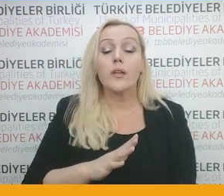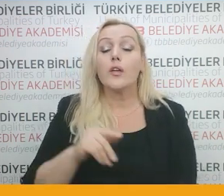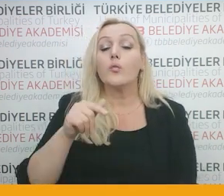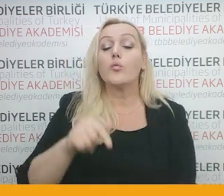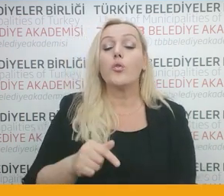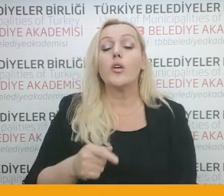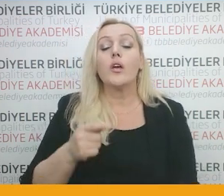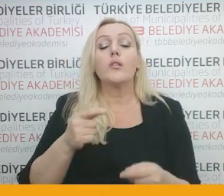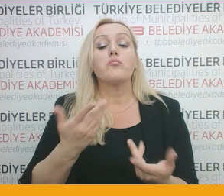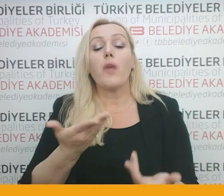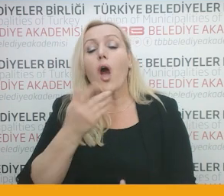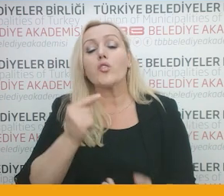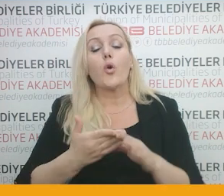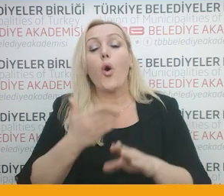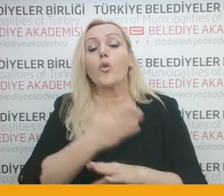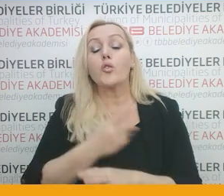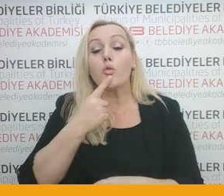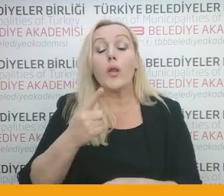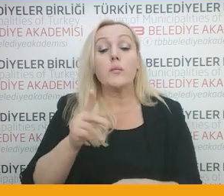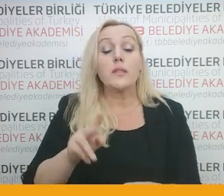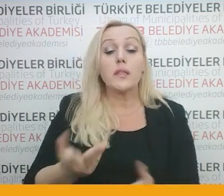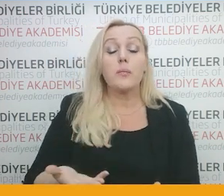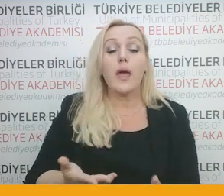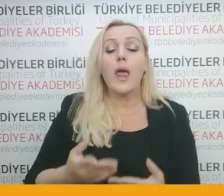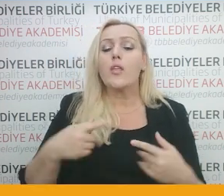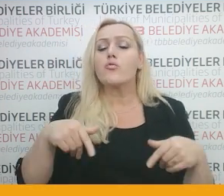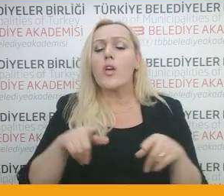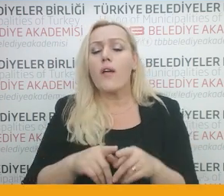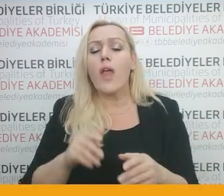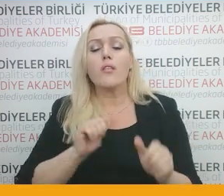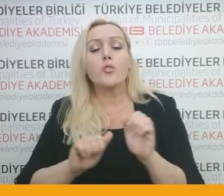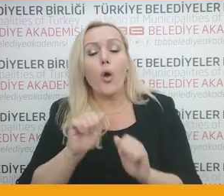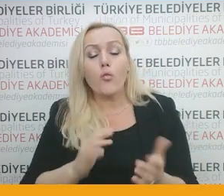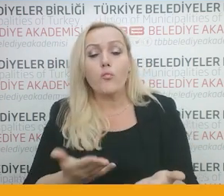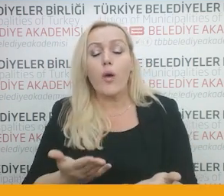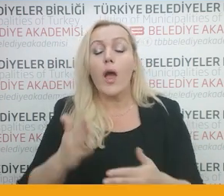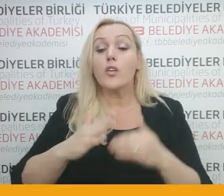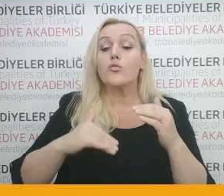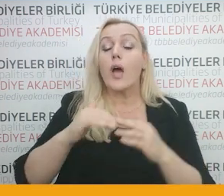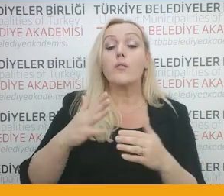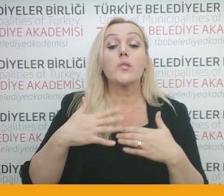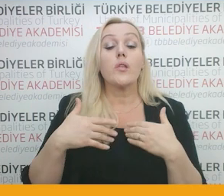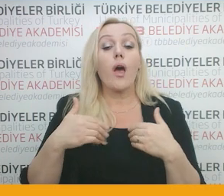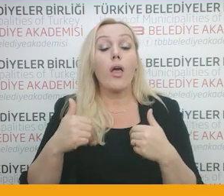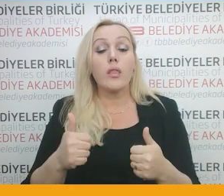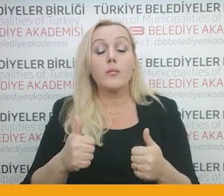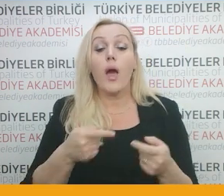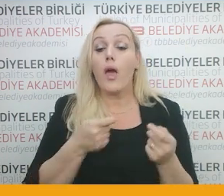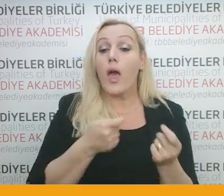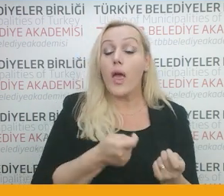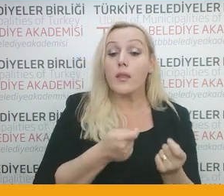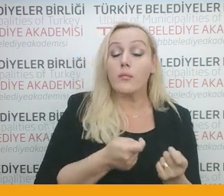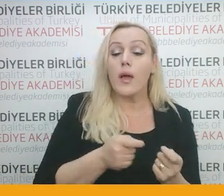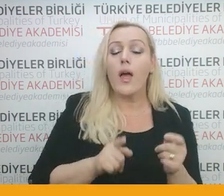fonksiyona yönelik olarak işte az önce saydık, savunma mı, kamu düzeni mi, çevre mi, iskan mı, sağlık mı, eğitim